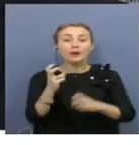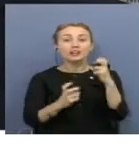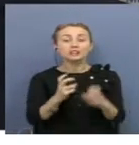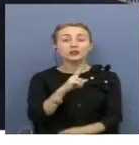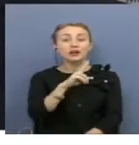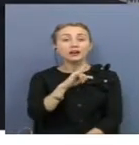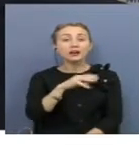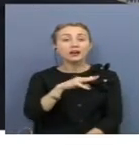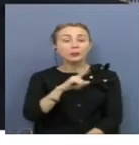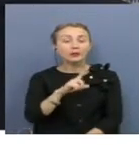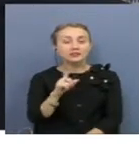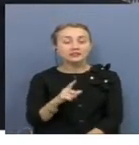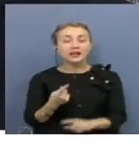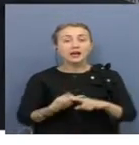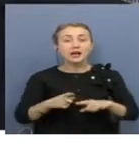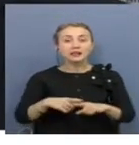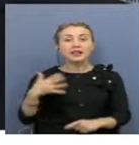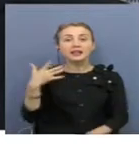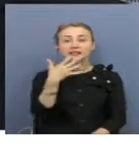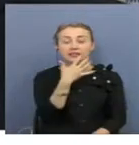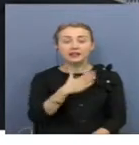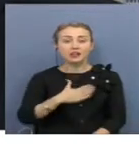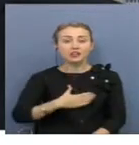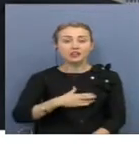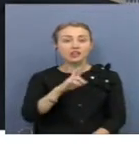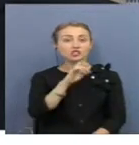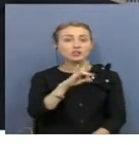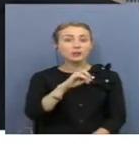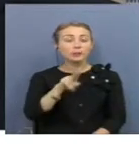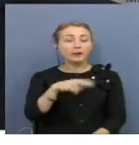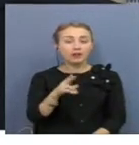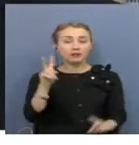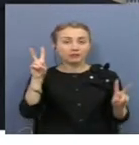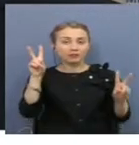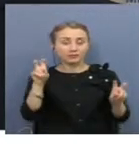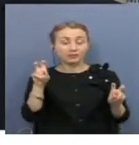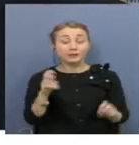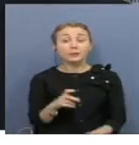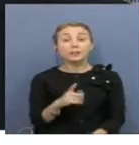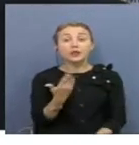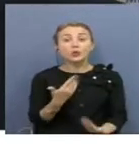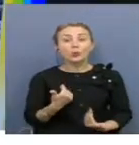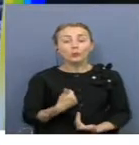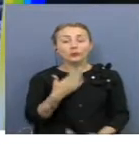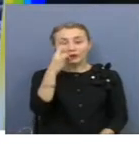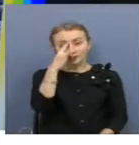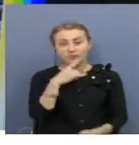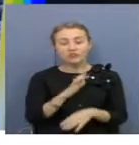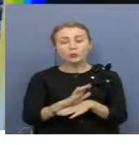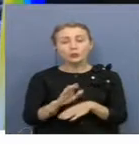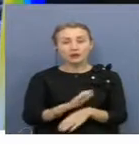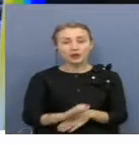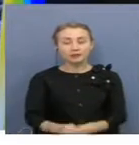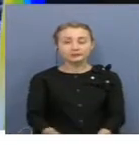балалы отбасынан шыққан, нашар тұратын отбасынан шыққан балаларды жинап соларды сол ағылшын тілін үйретіп жатыр. Ұлттық